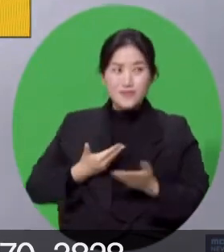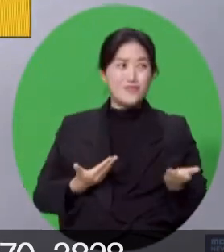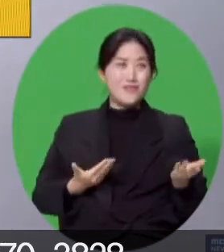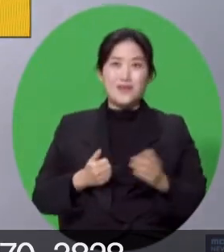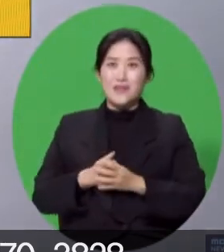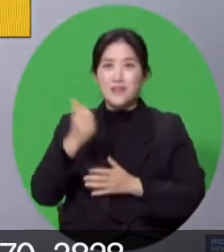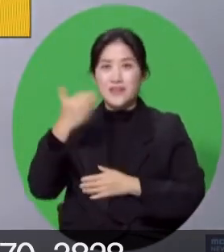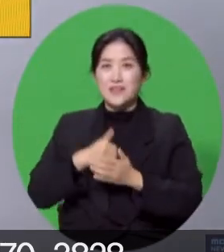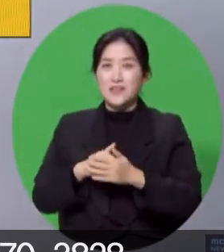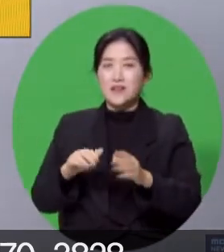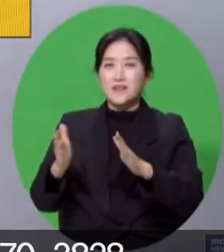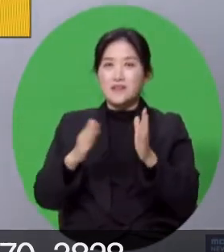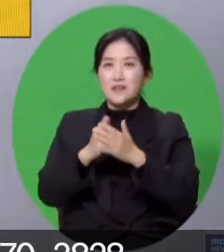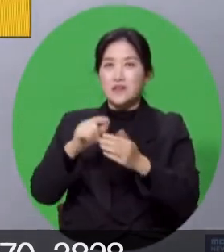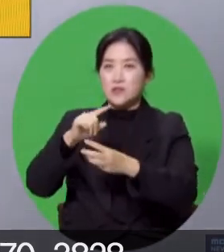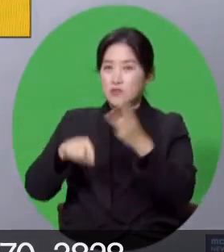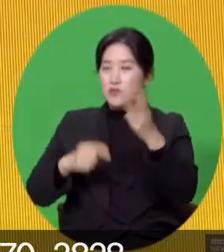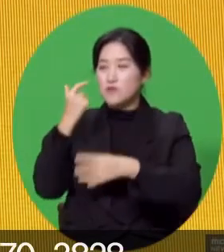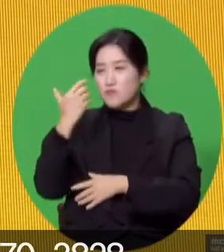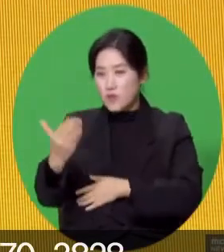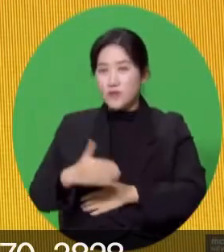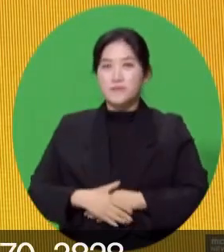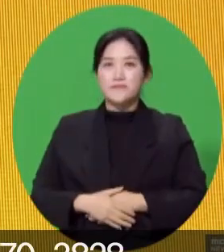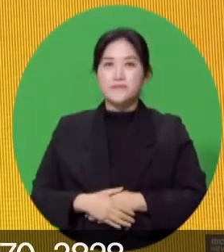우리 윤석열 후보께 제가 묻겠습니다.